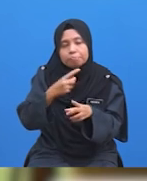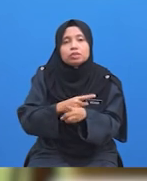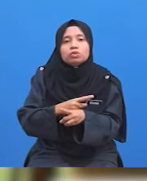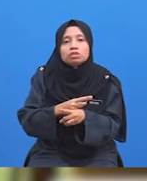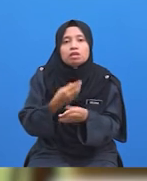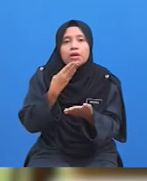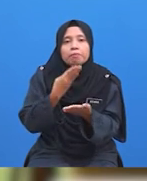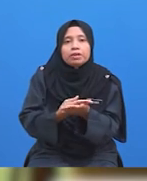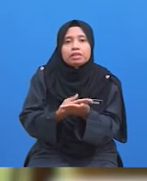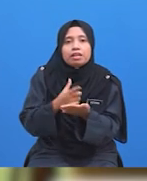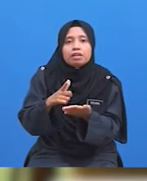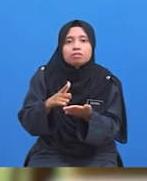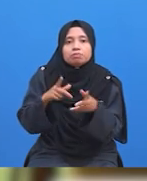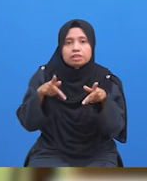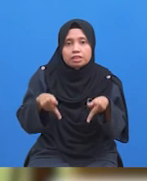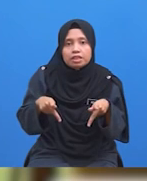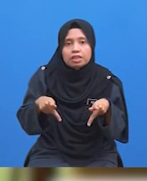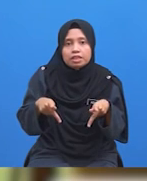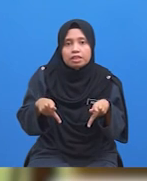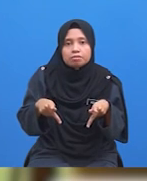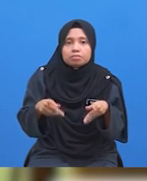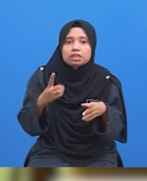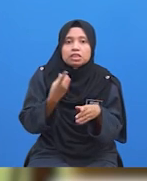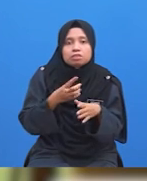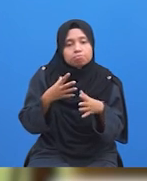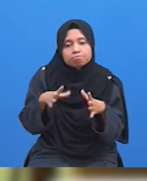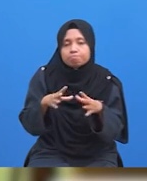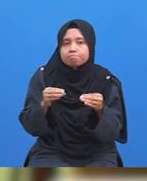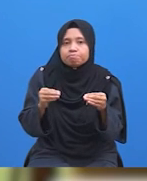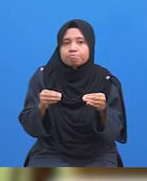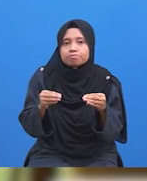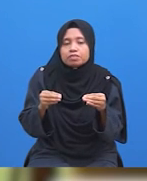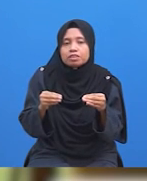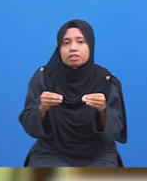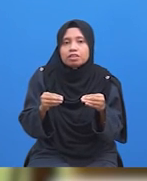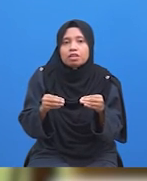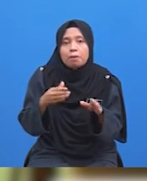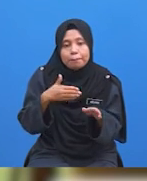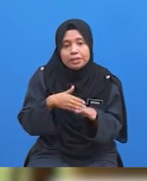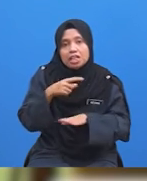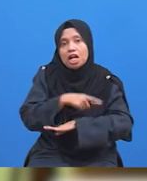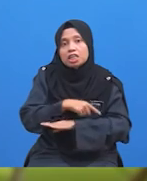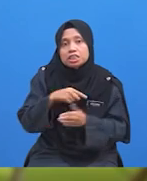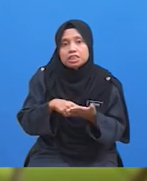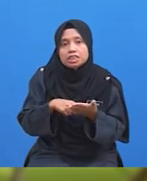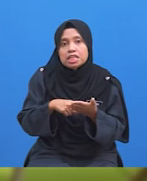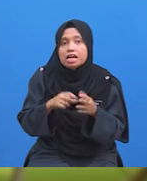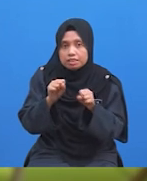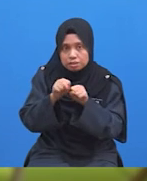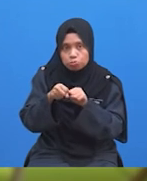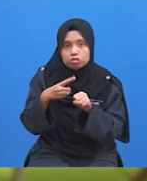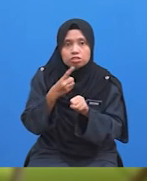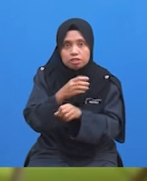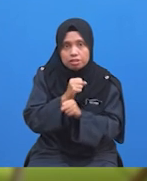Baiklah para pelajar sklian sekian sahaja sesi pembelajaran kita pada hari ini semoga